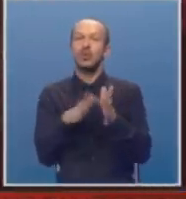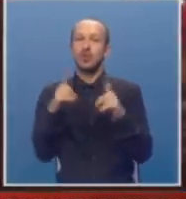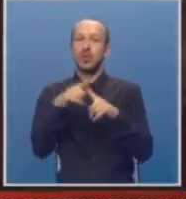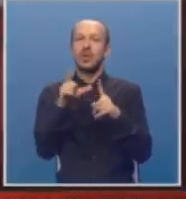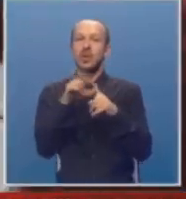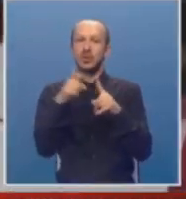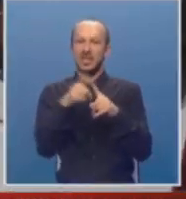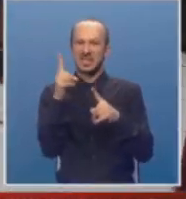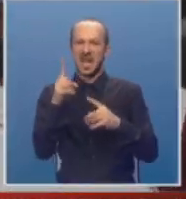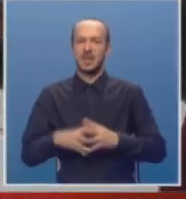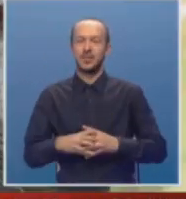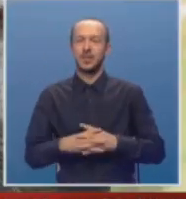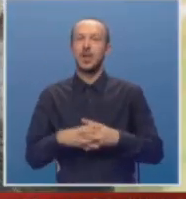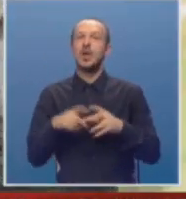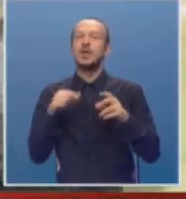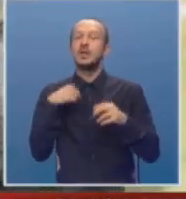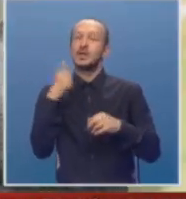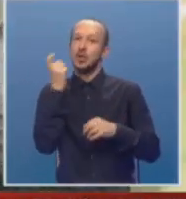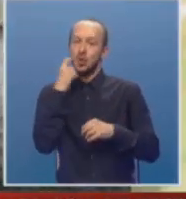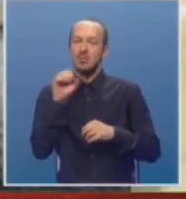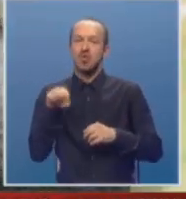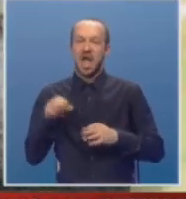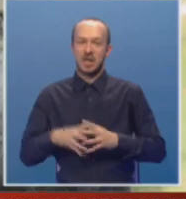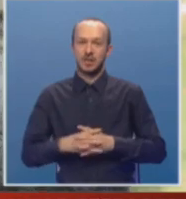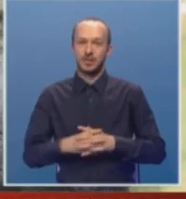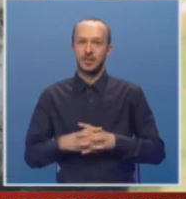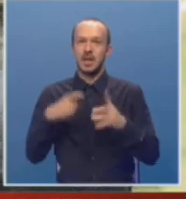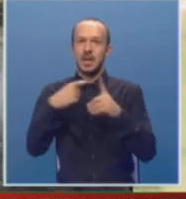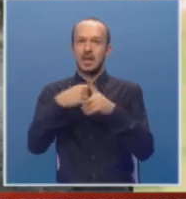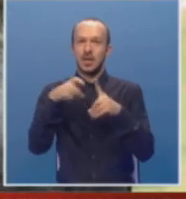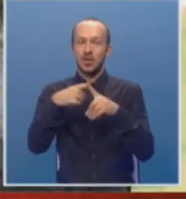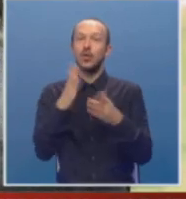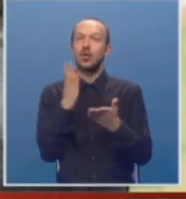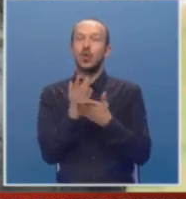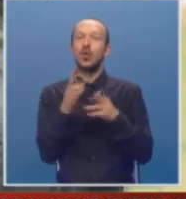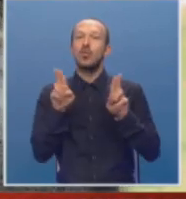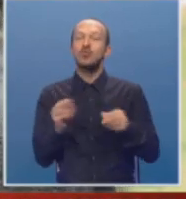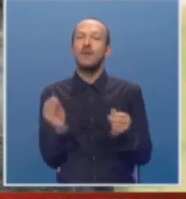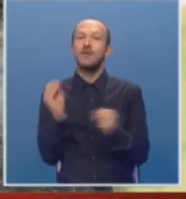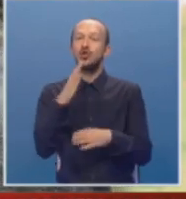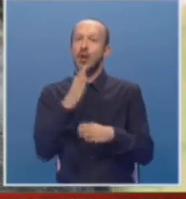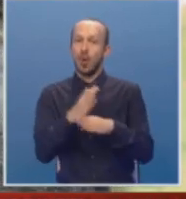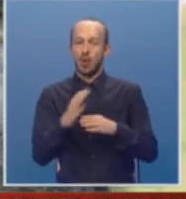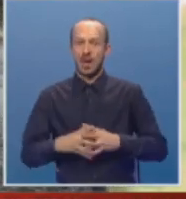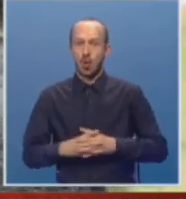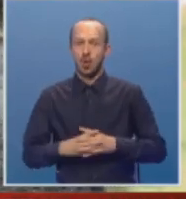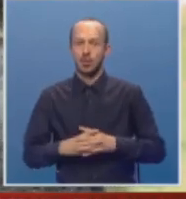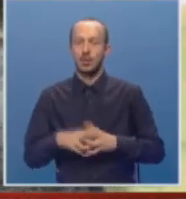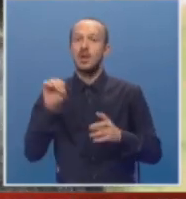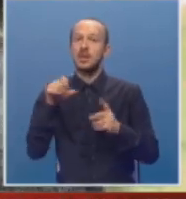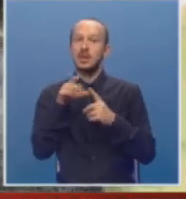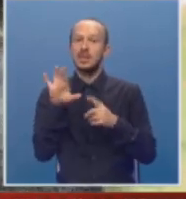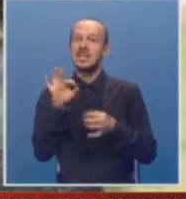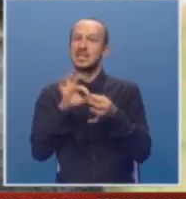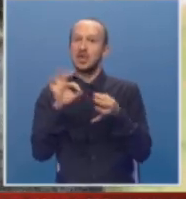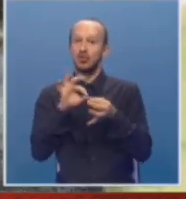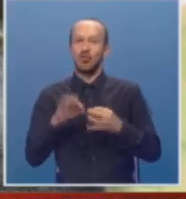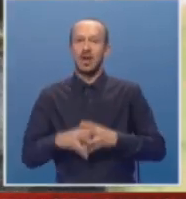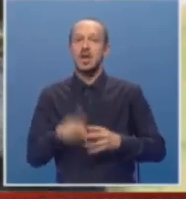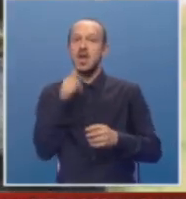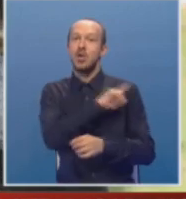Mitropolija Dobrobosanska. Da se trudimo da Kalinovi koliko god možemo više pomognemo, da se sačuva, da